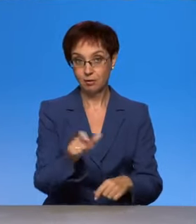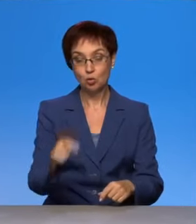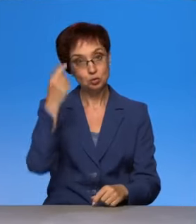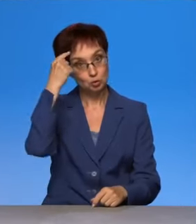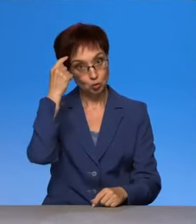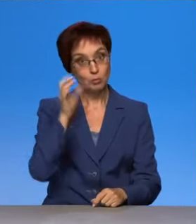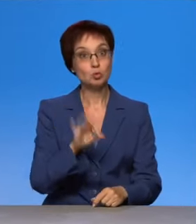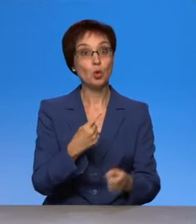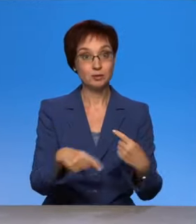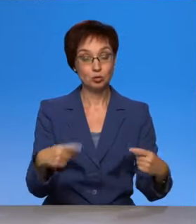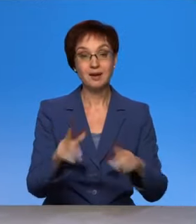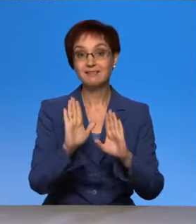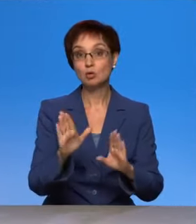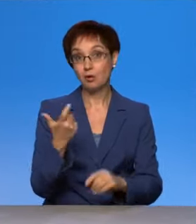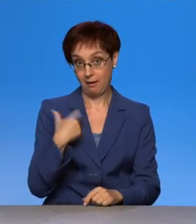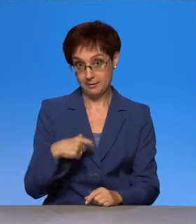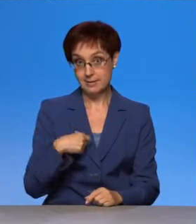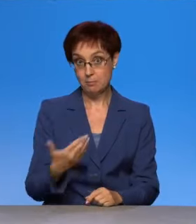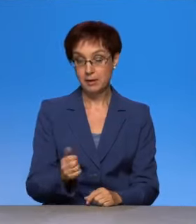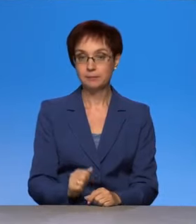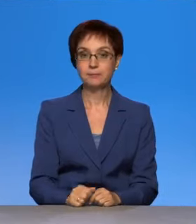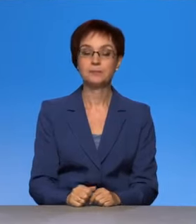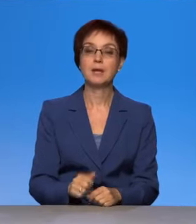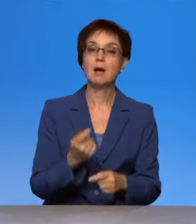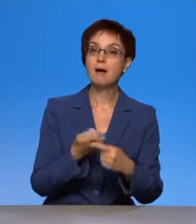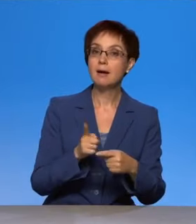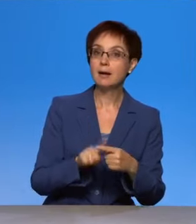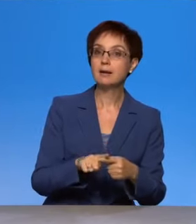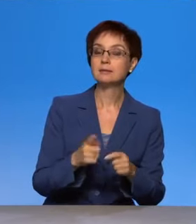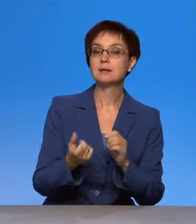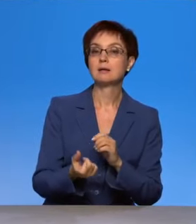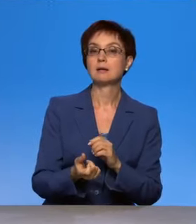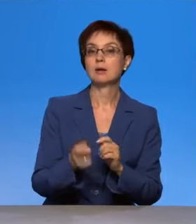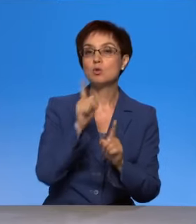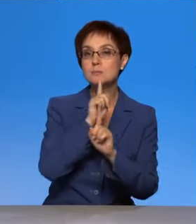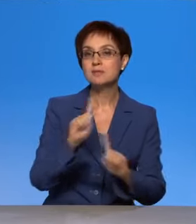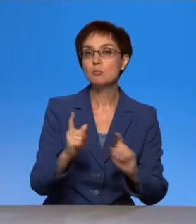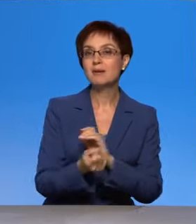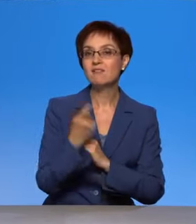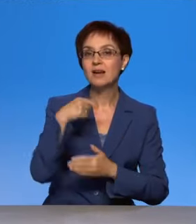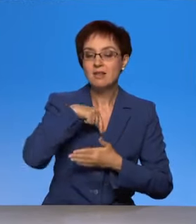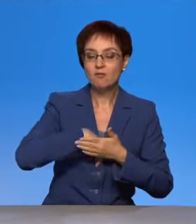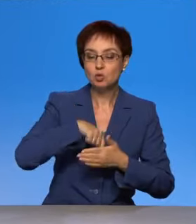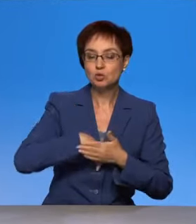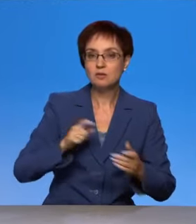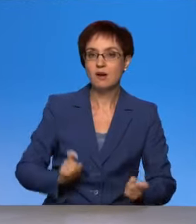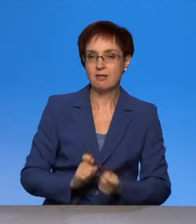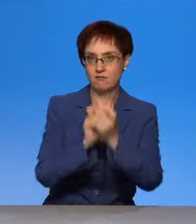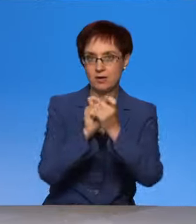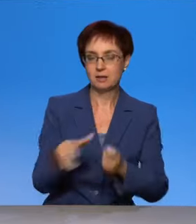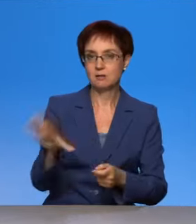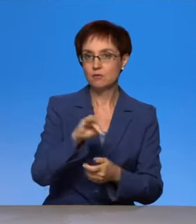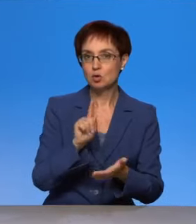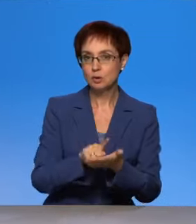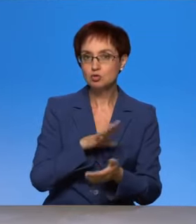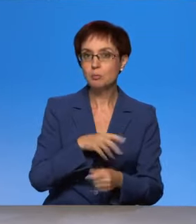хочу. Это такое специфическое проявление внутреннего конфликта. Все должно быть хорошо, все должно быть правильно, все должно быть по